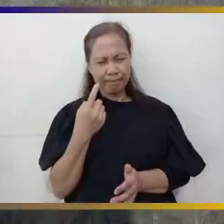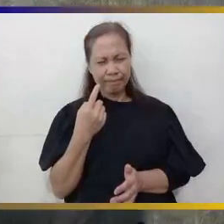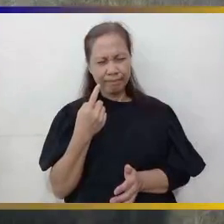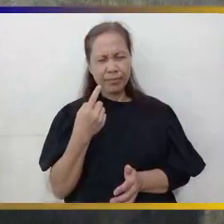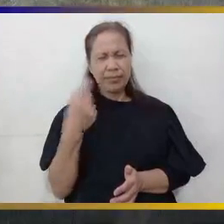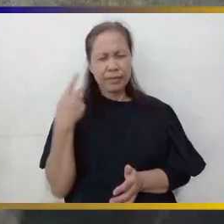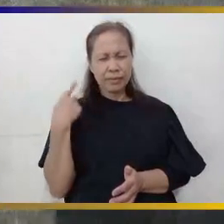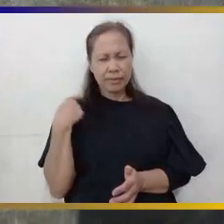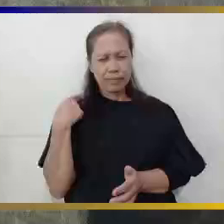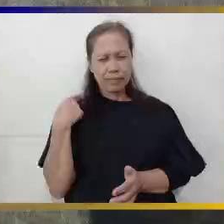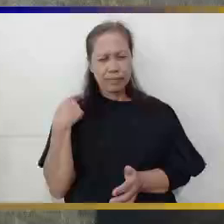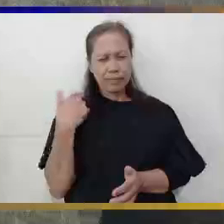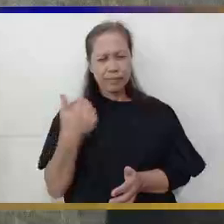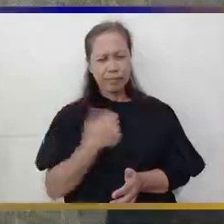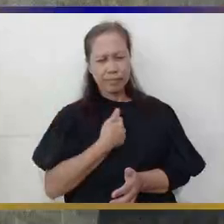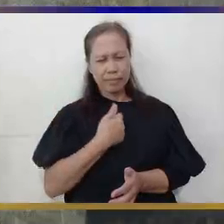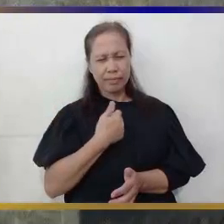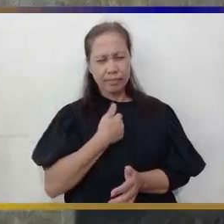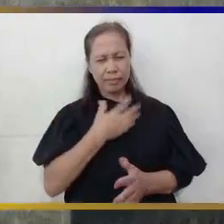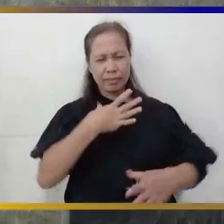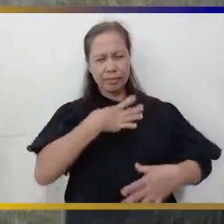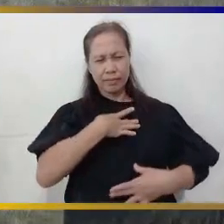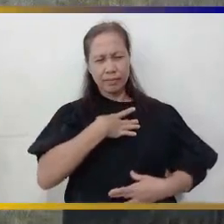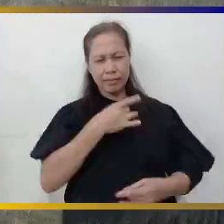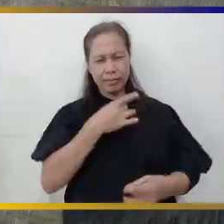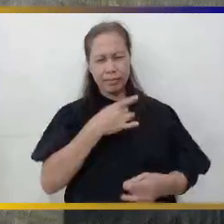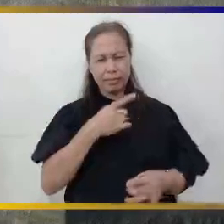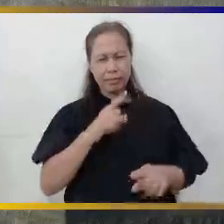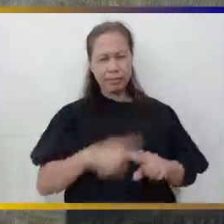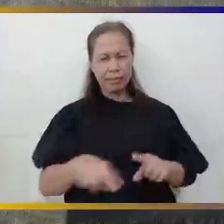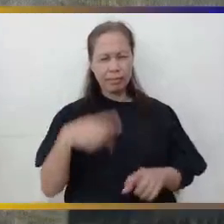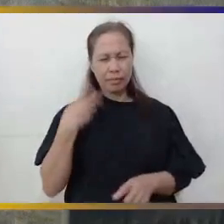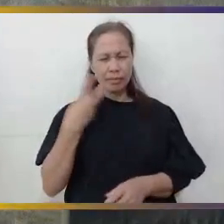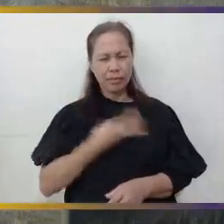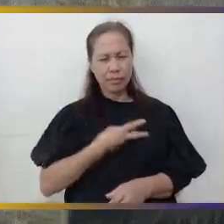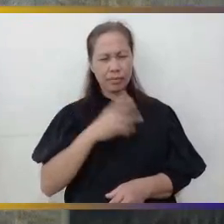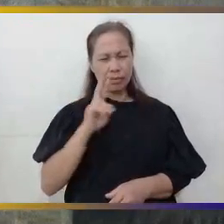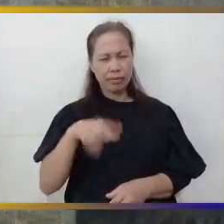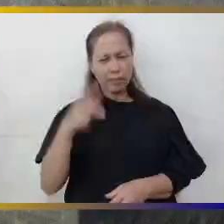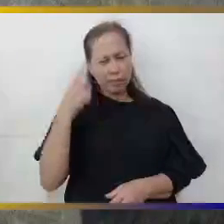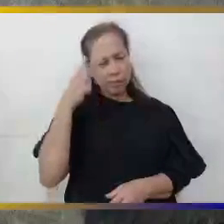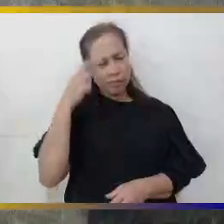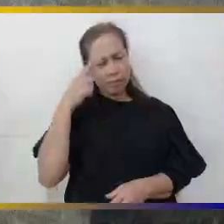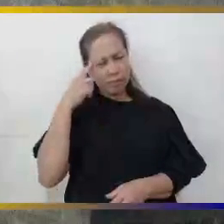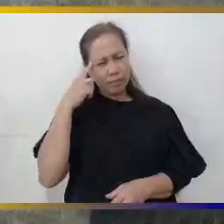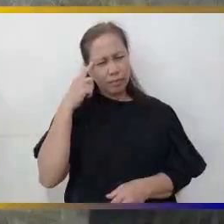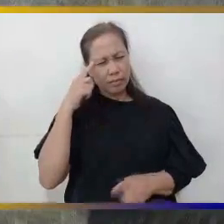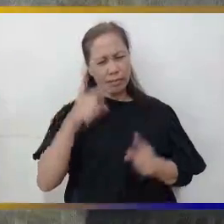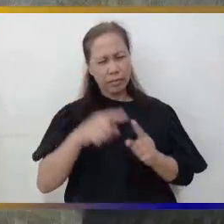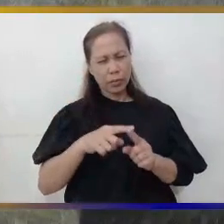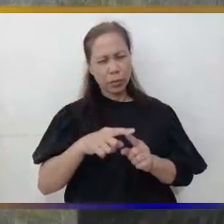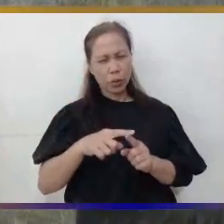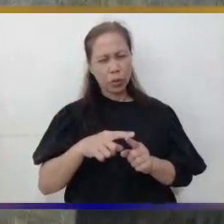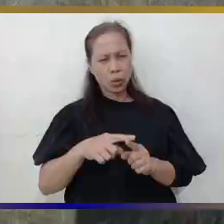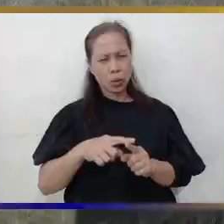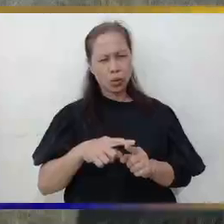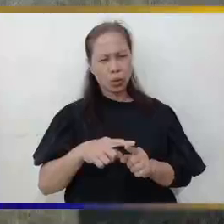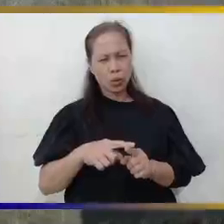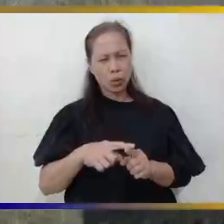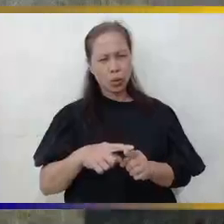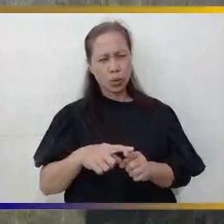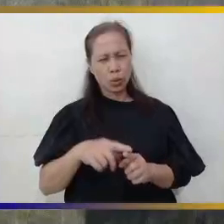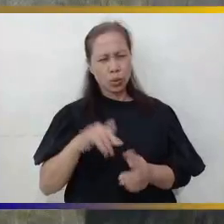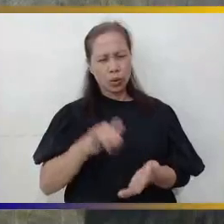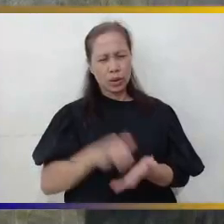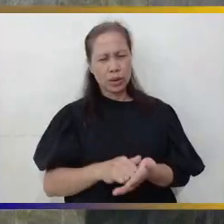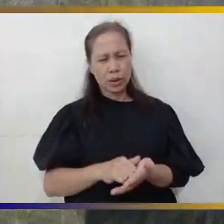merong self interest Panginoon kundi isipin po namin ito na ito po ay para sa amin na Magdagdag